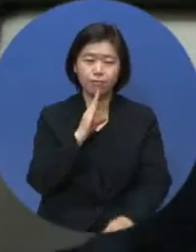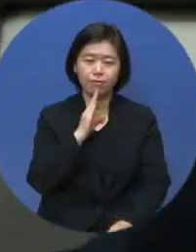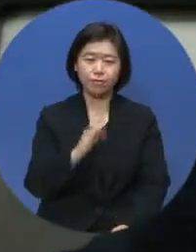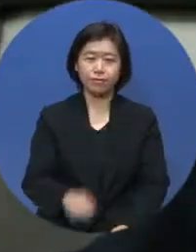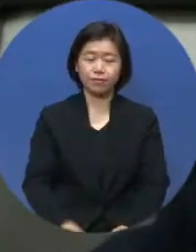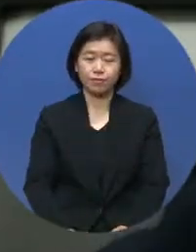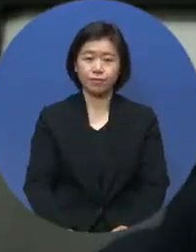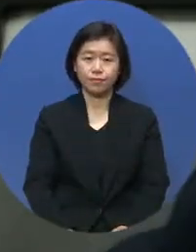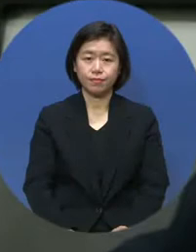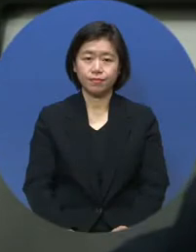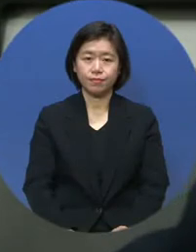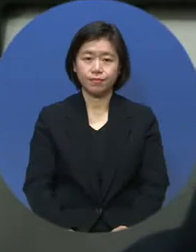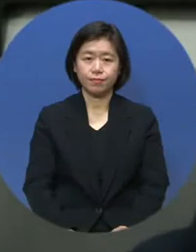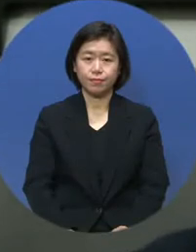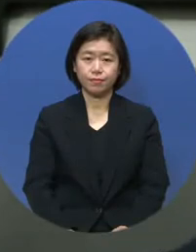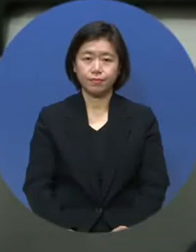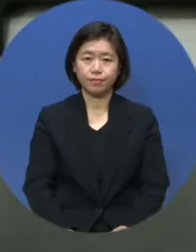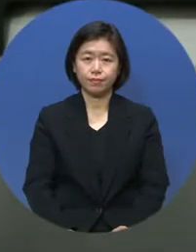그 혹시